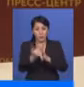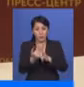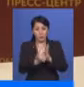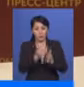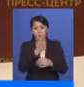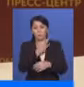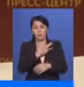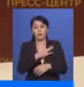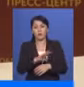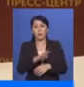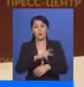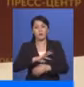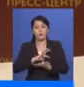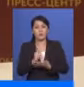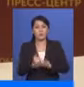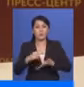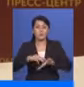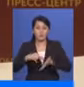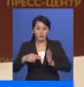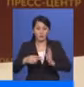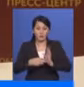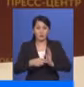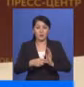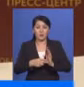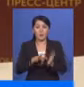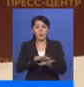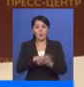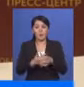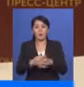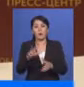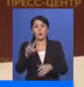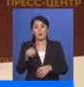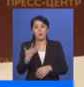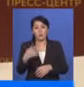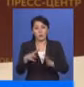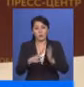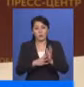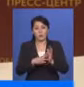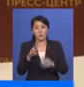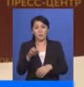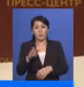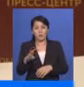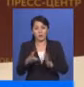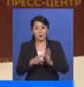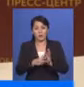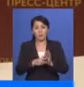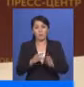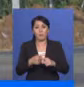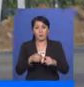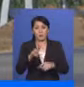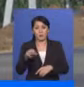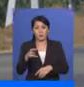жылға арналған жұмыспен қамтудың жол картасы бағдарламалары бойынша елді мекендердің 355 шақырыма 8,5 миллиард теңгеге